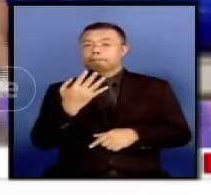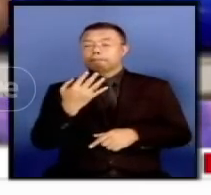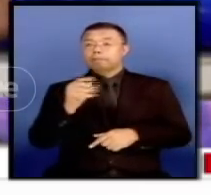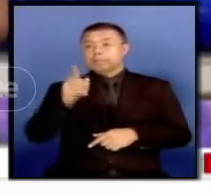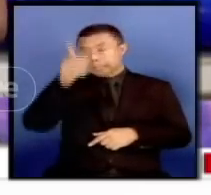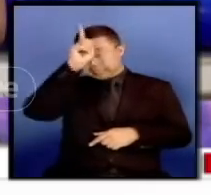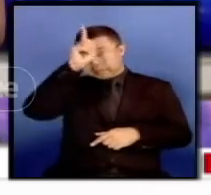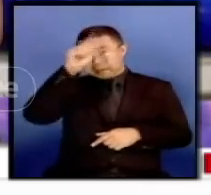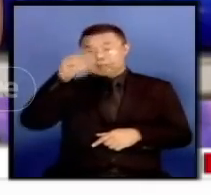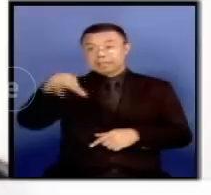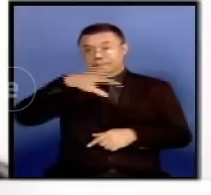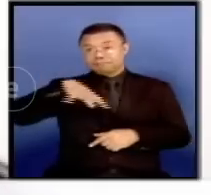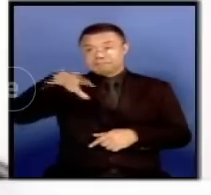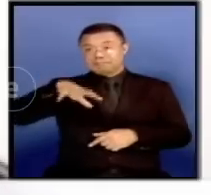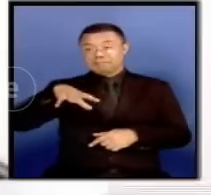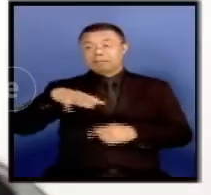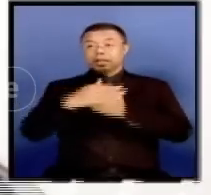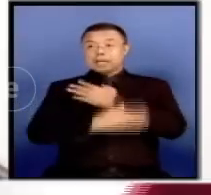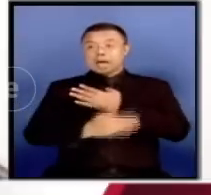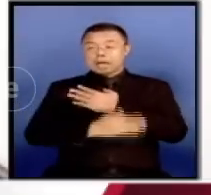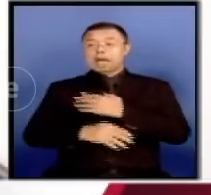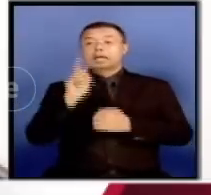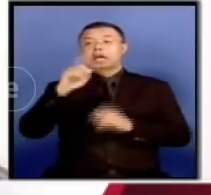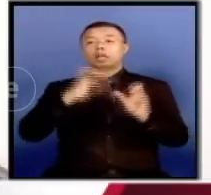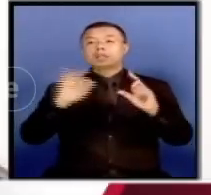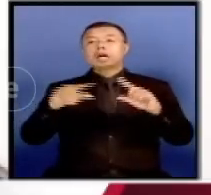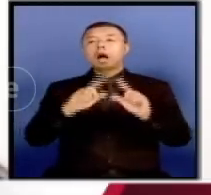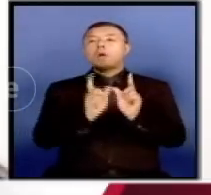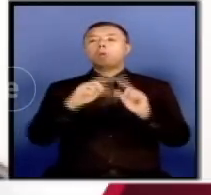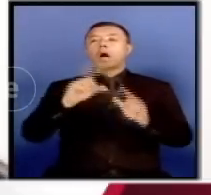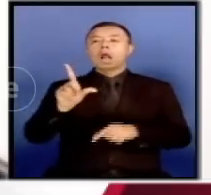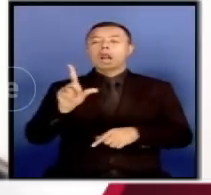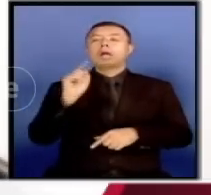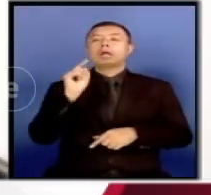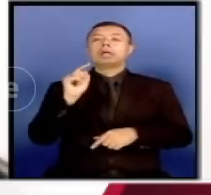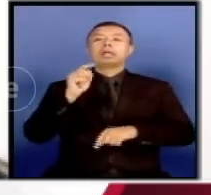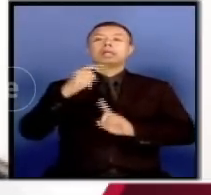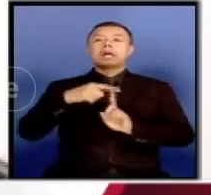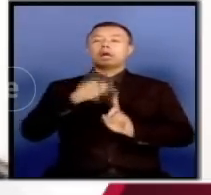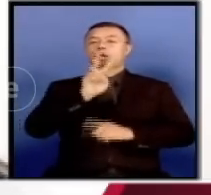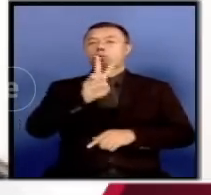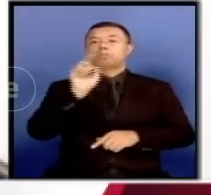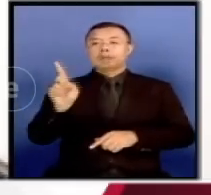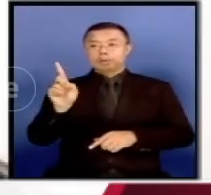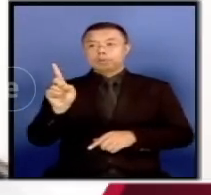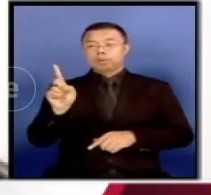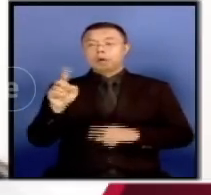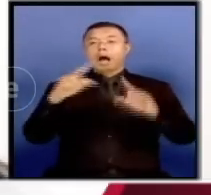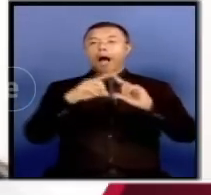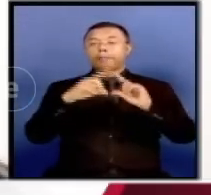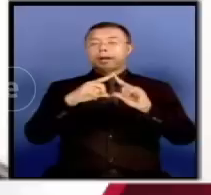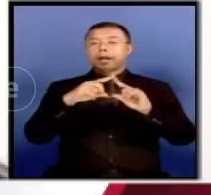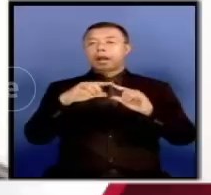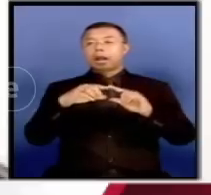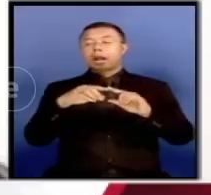Jerman sendiri, satu Syawal jatuh pada tanggal 21 April,